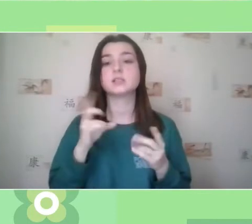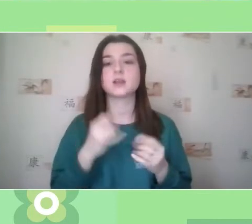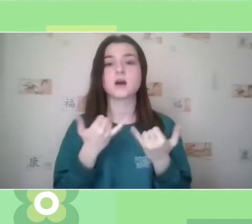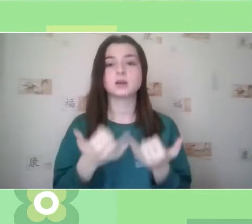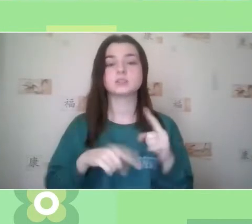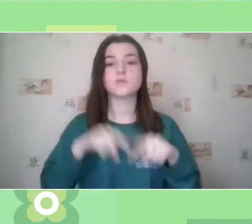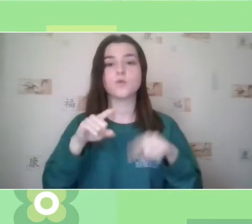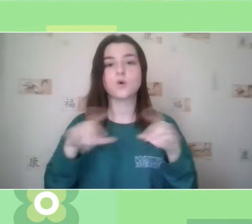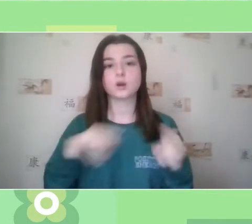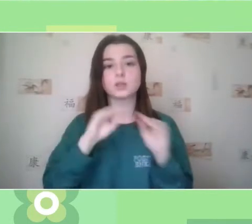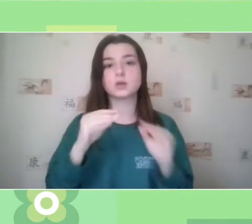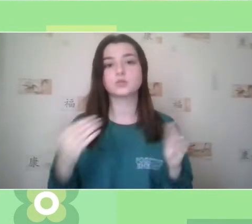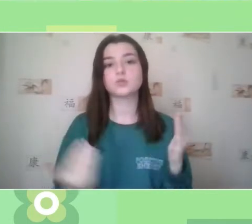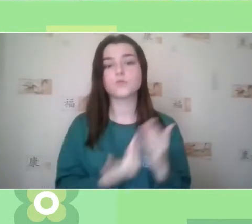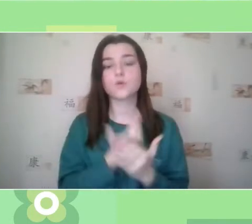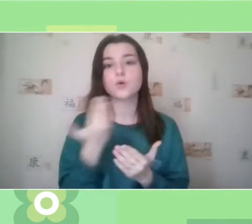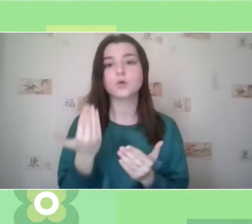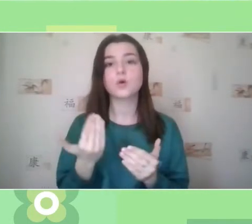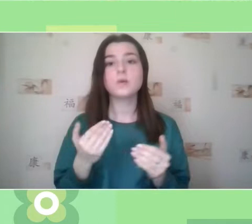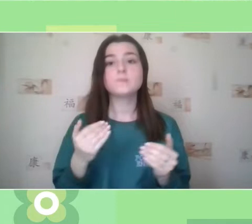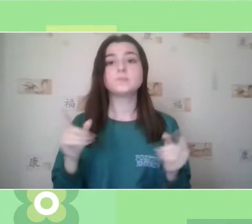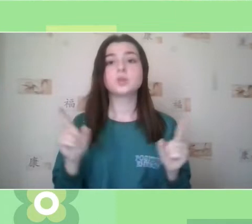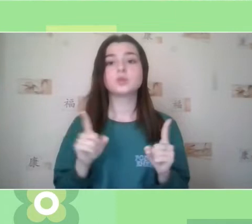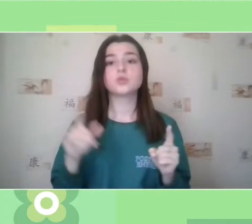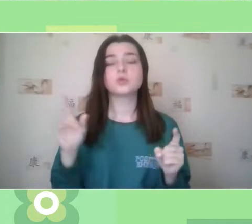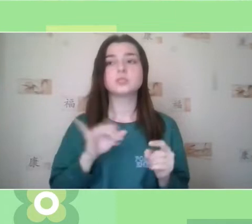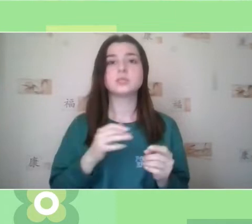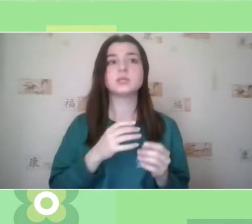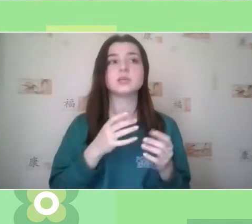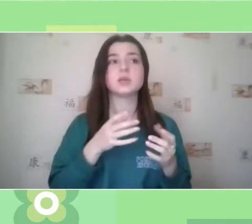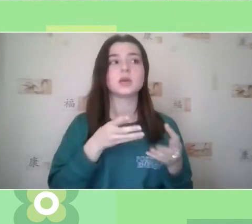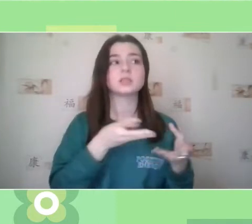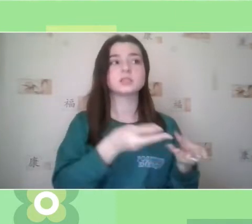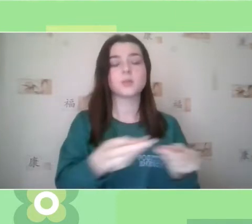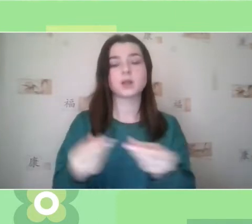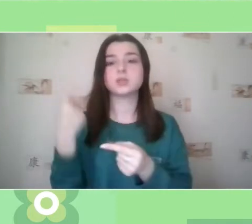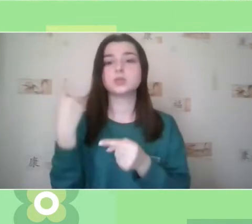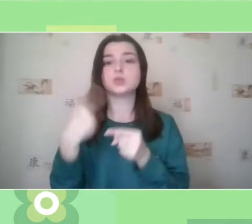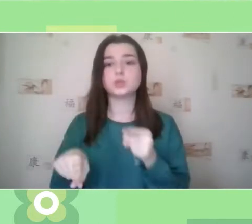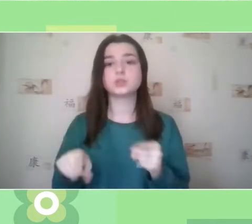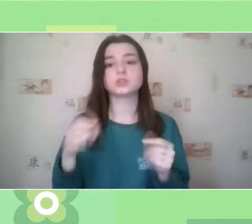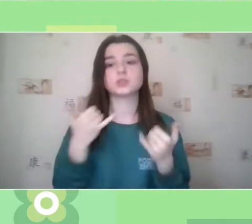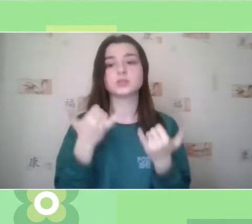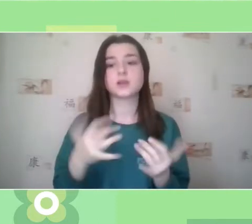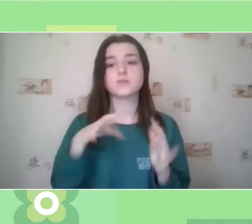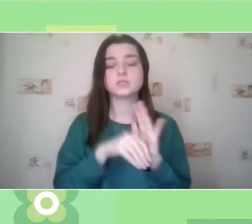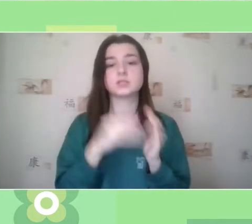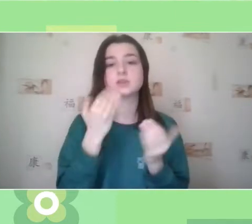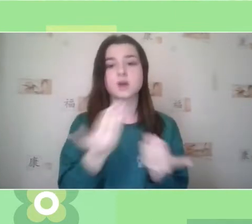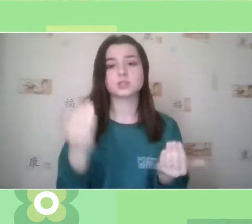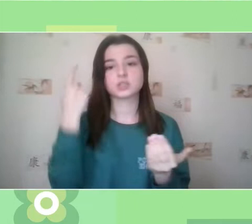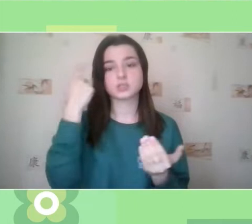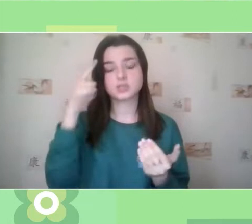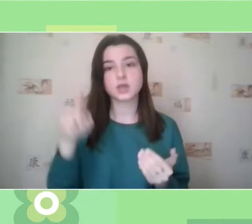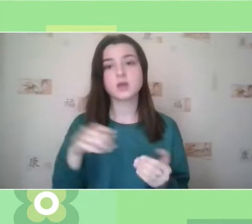і до того, щоб запалити інших людей вашою ідеєю, то матеріальні ресурси – це вже третя частина, яка